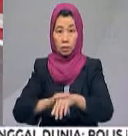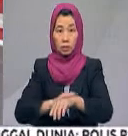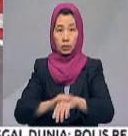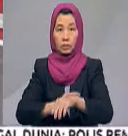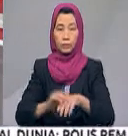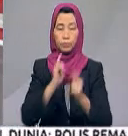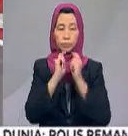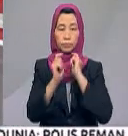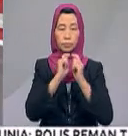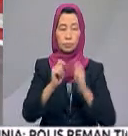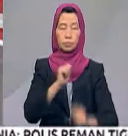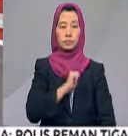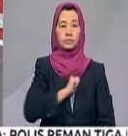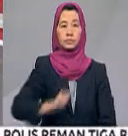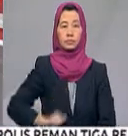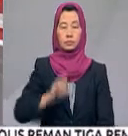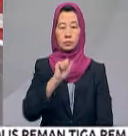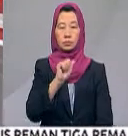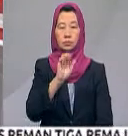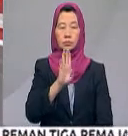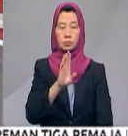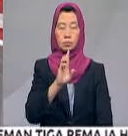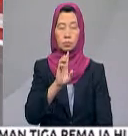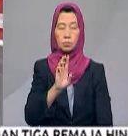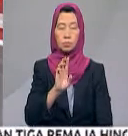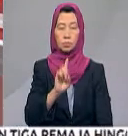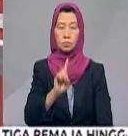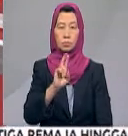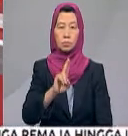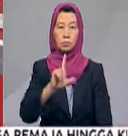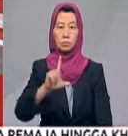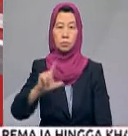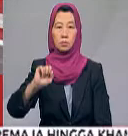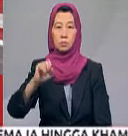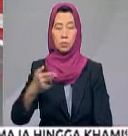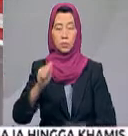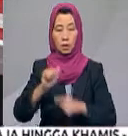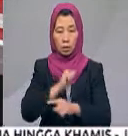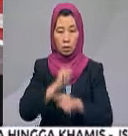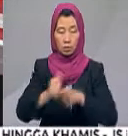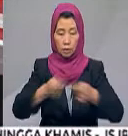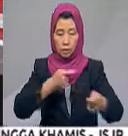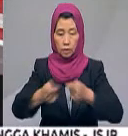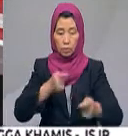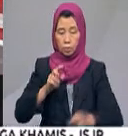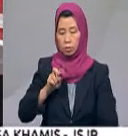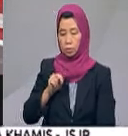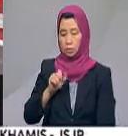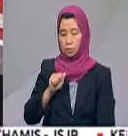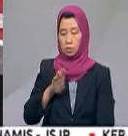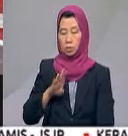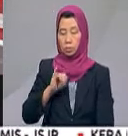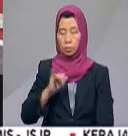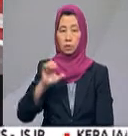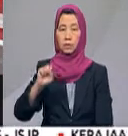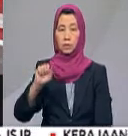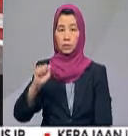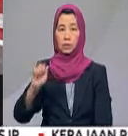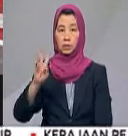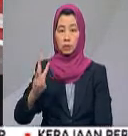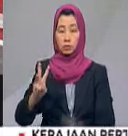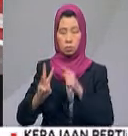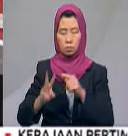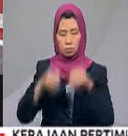di-Pertuan Agong Al-Sultan Abdullah Riayatuddin Al-Mustafa Billah Shah, amalan pemerintahan baginda Rasulullah sallallahu alaihi wasallam